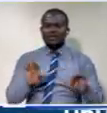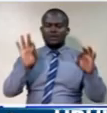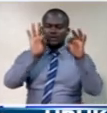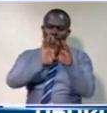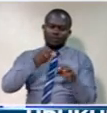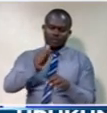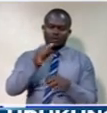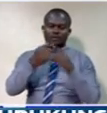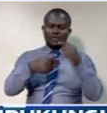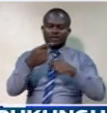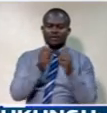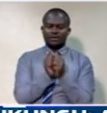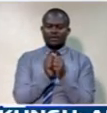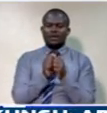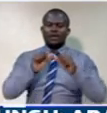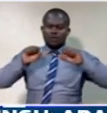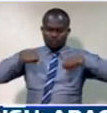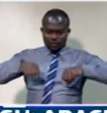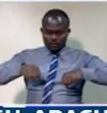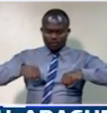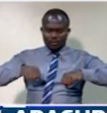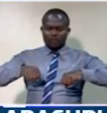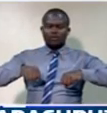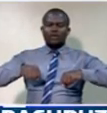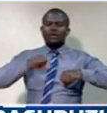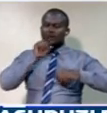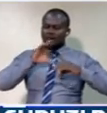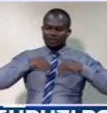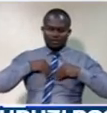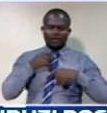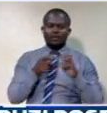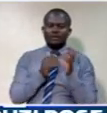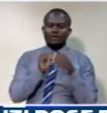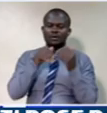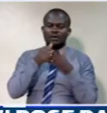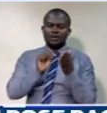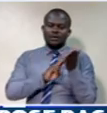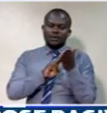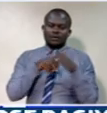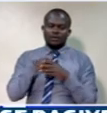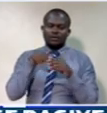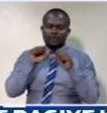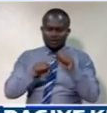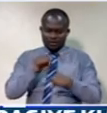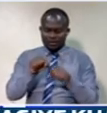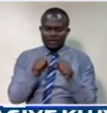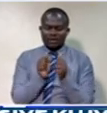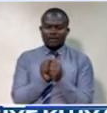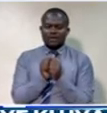byo bizakomeza. Moto n'amagare ntibyemerewe gutwara abagenzi ariko bishobora kwifashishwa mu gutwara